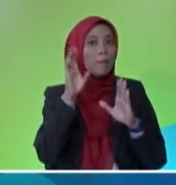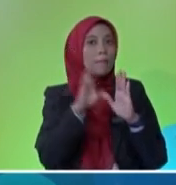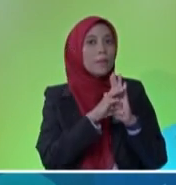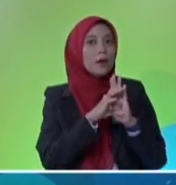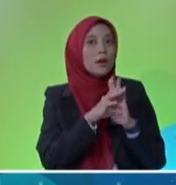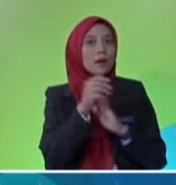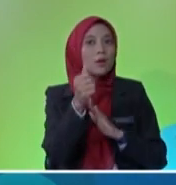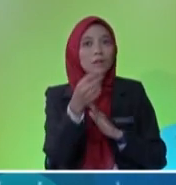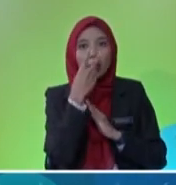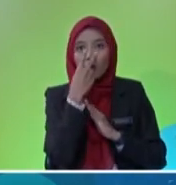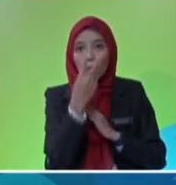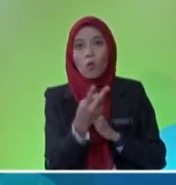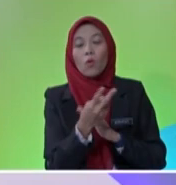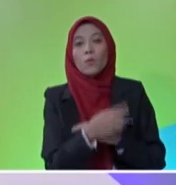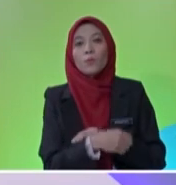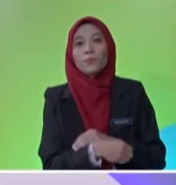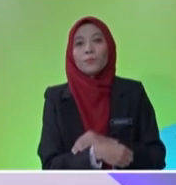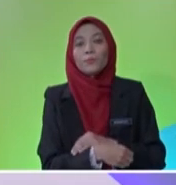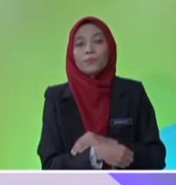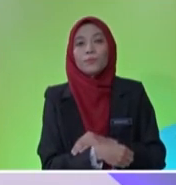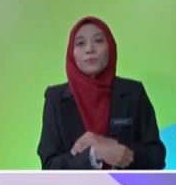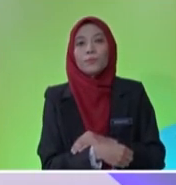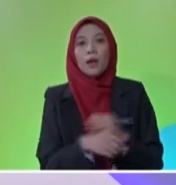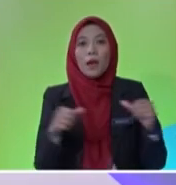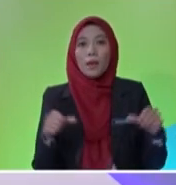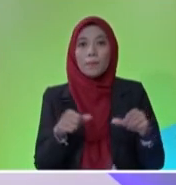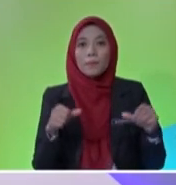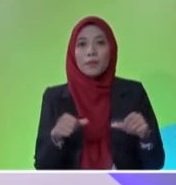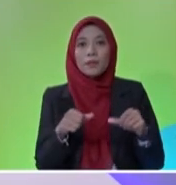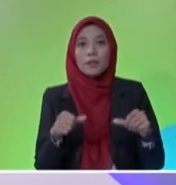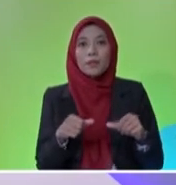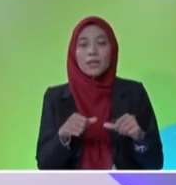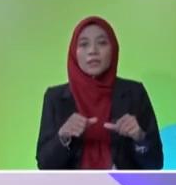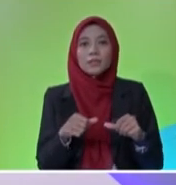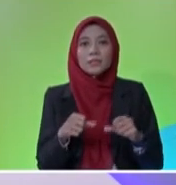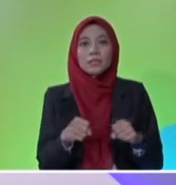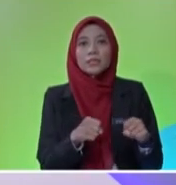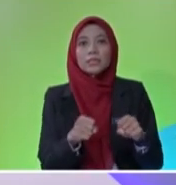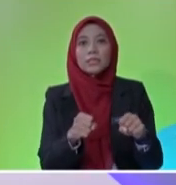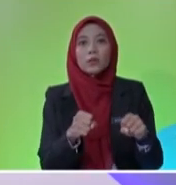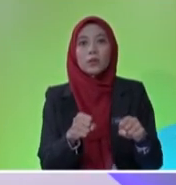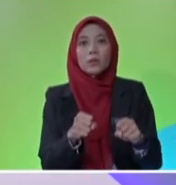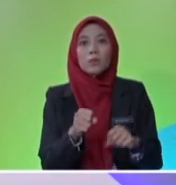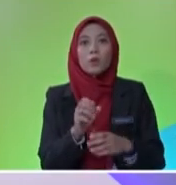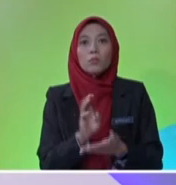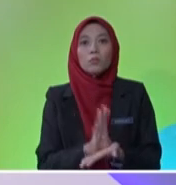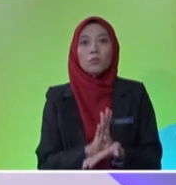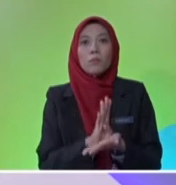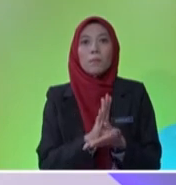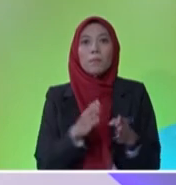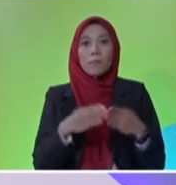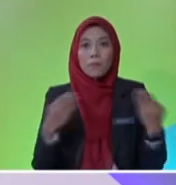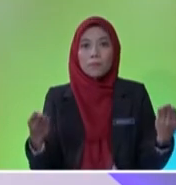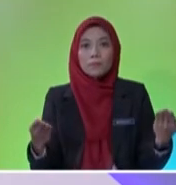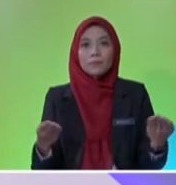gambar Yang awak melihat di sini ada kalau kamu lihat amalkan sikap berbudi bahasa mengapa cuk